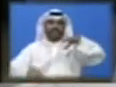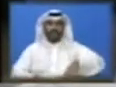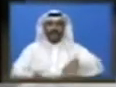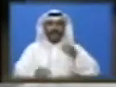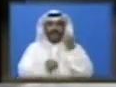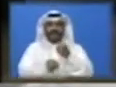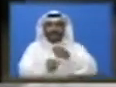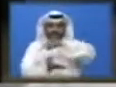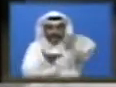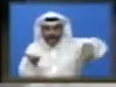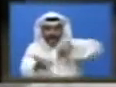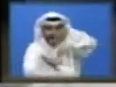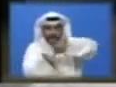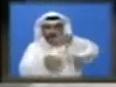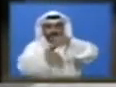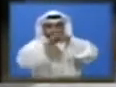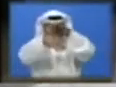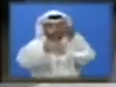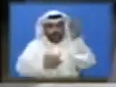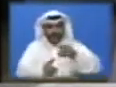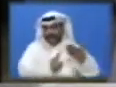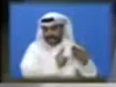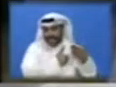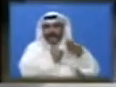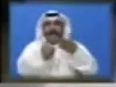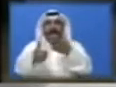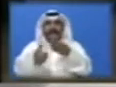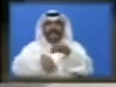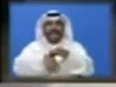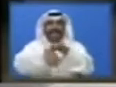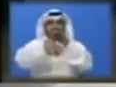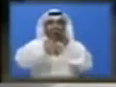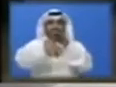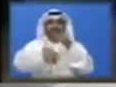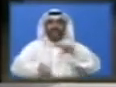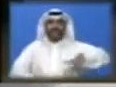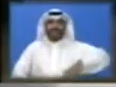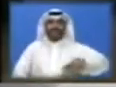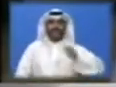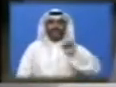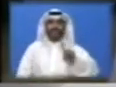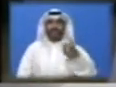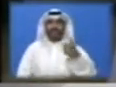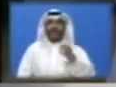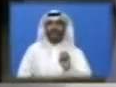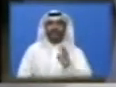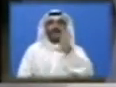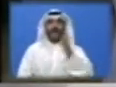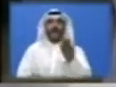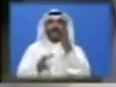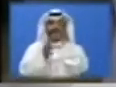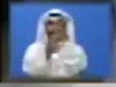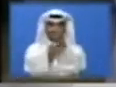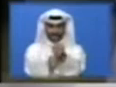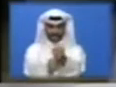كمركز للعمل الإنساني ولقائدها التاريخي سيدي حضرة صاحب السمو الشيخ صباح الأحمد جابر الصباح